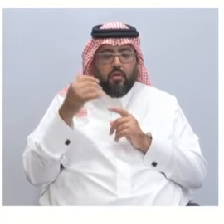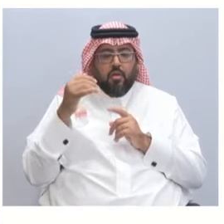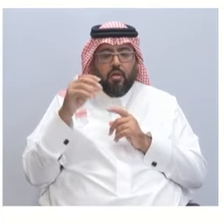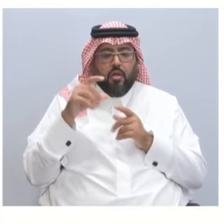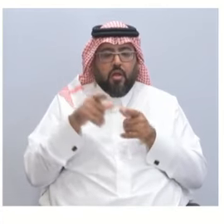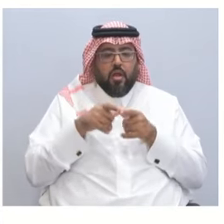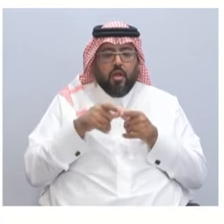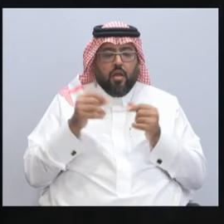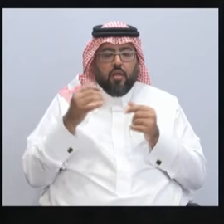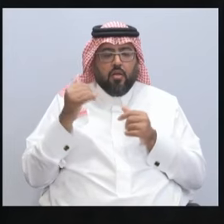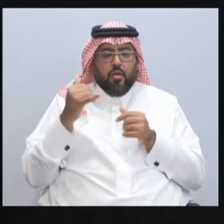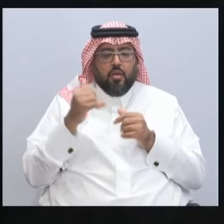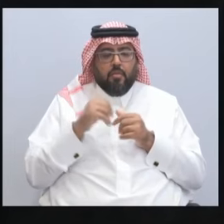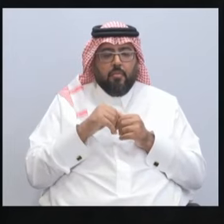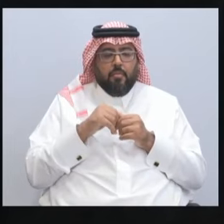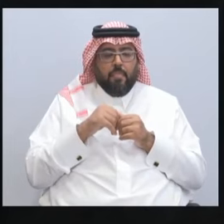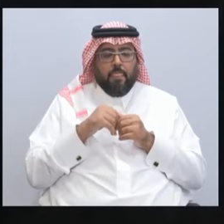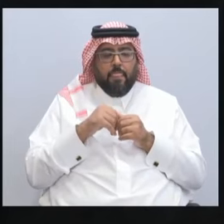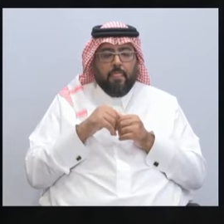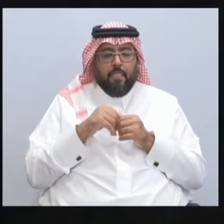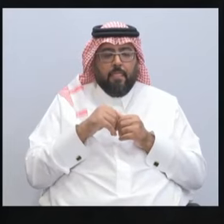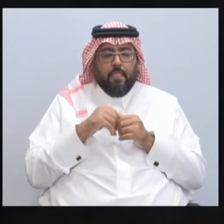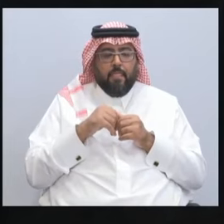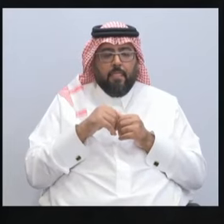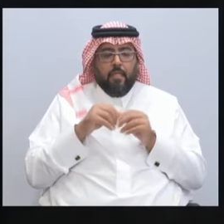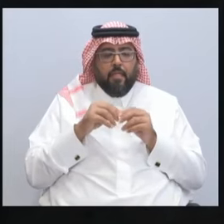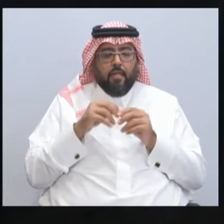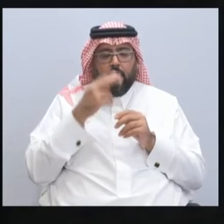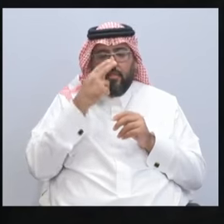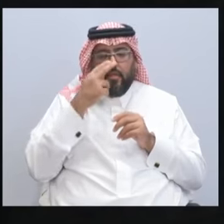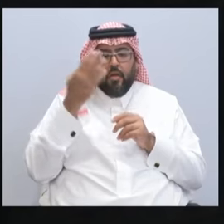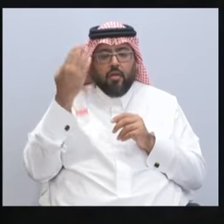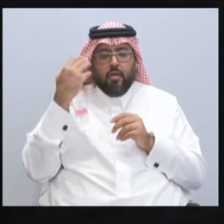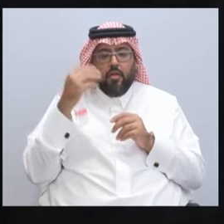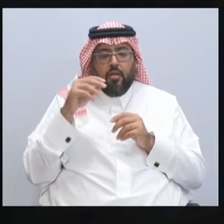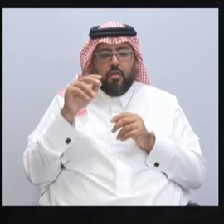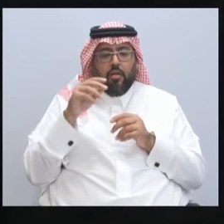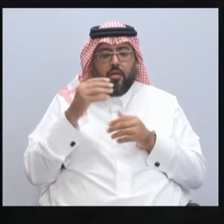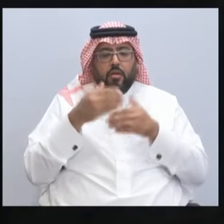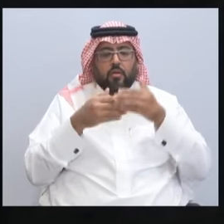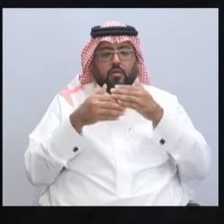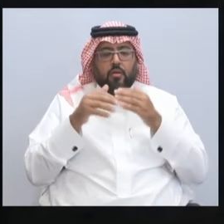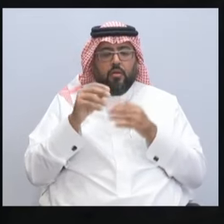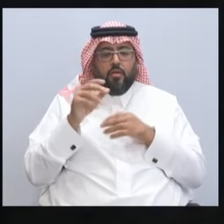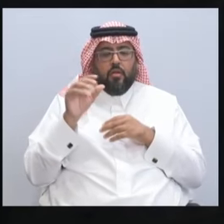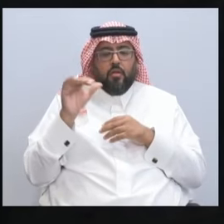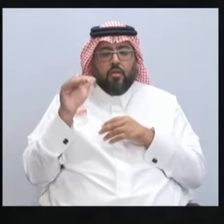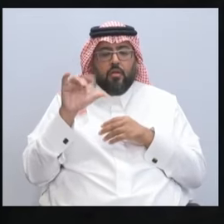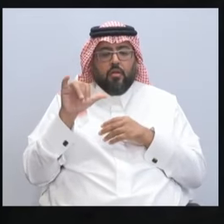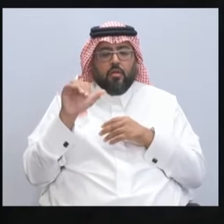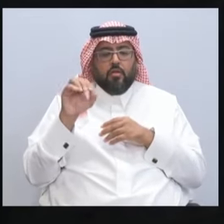اهداف الدرس يحدد الطالب تاريخ نشاه مجلس التعاون لدول الخليج